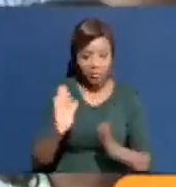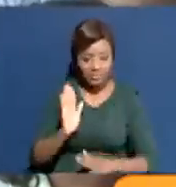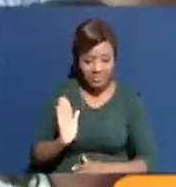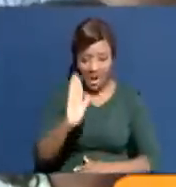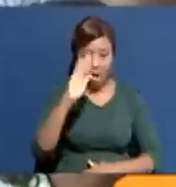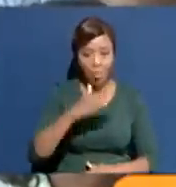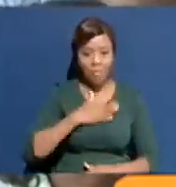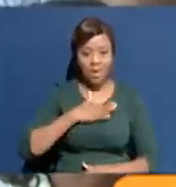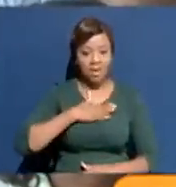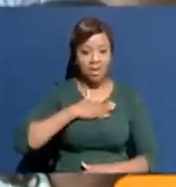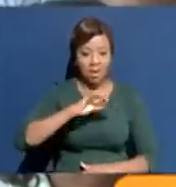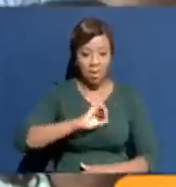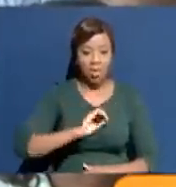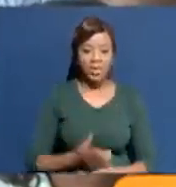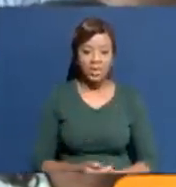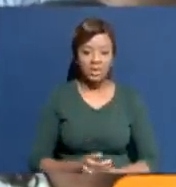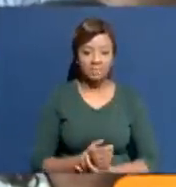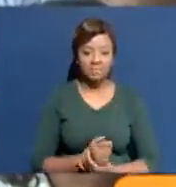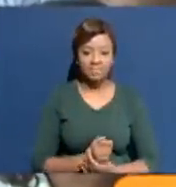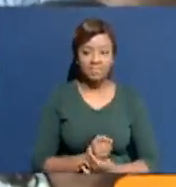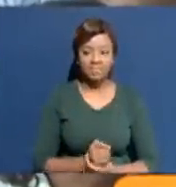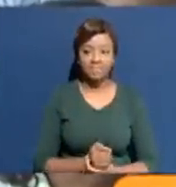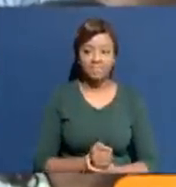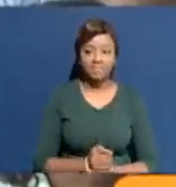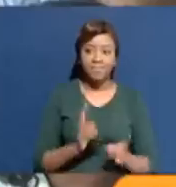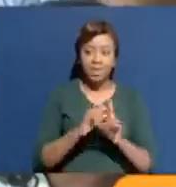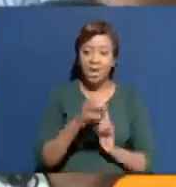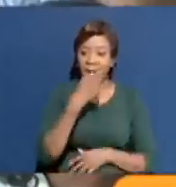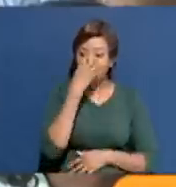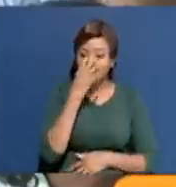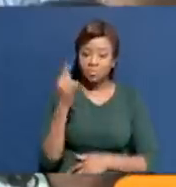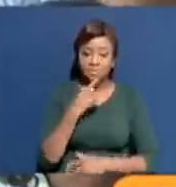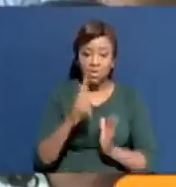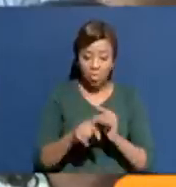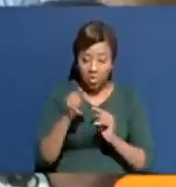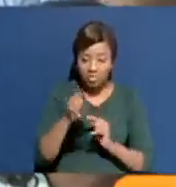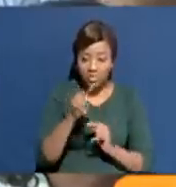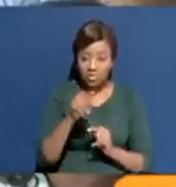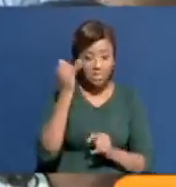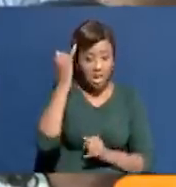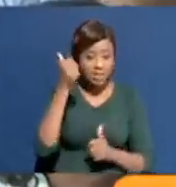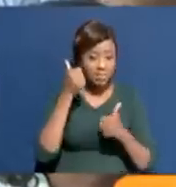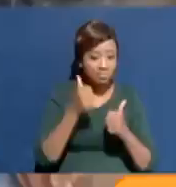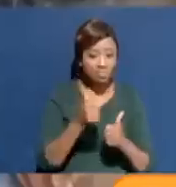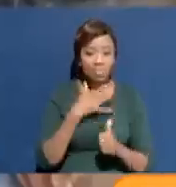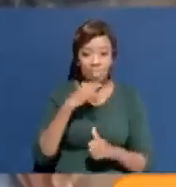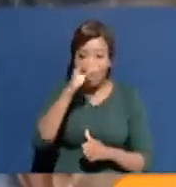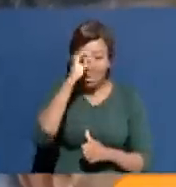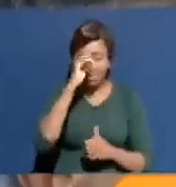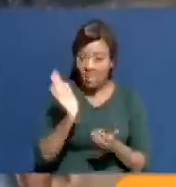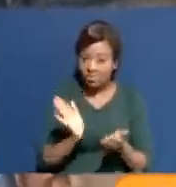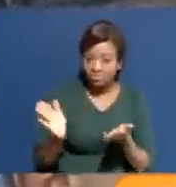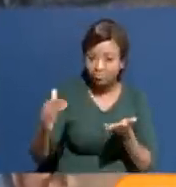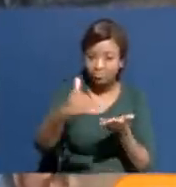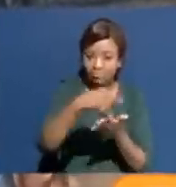Rais Ruto akikanusha dhana kuwa pendekezo hilo ni njia mojawapo ya serikali kukusanya ushuru na kusema kuwa ni fursa